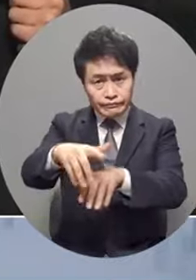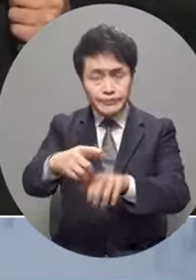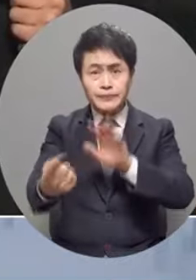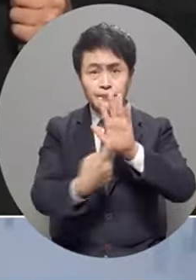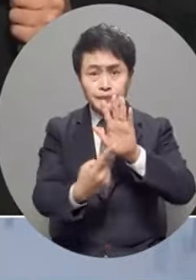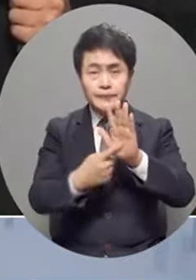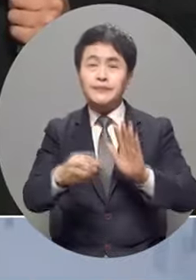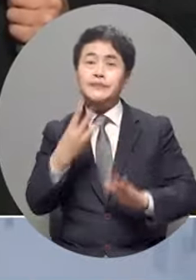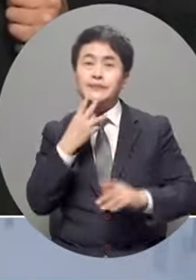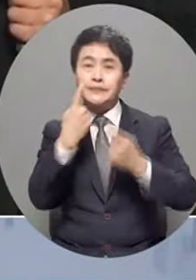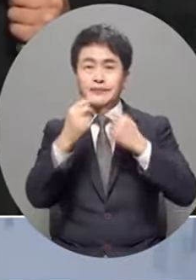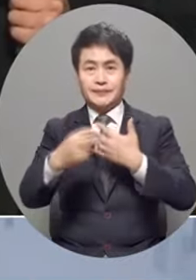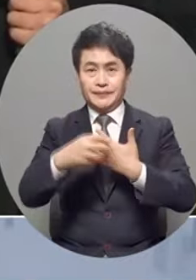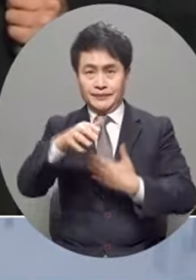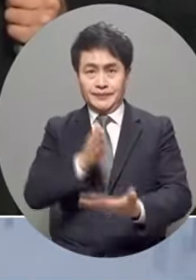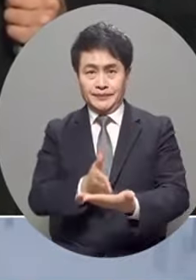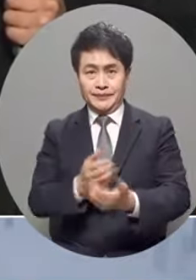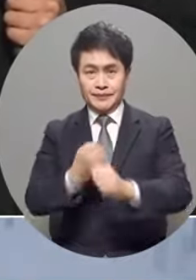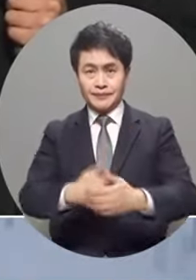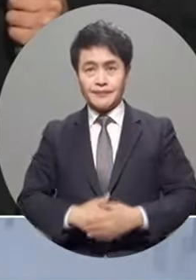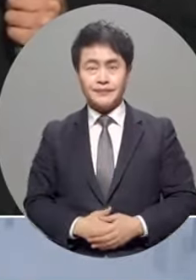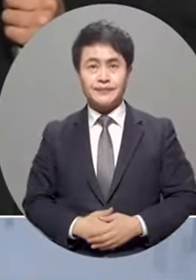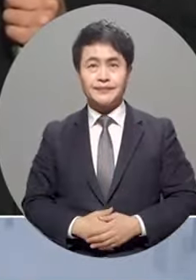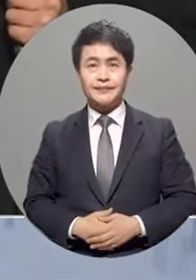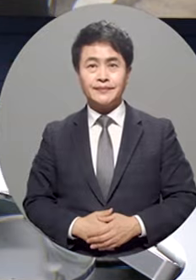지금까지 서울대병원에서 MBC 뉴스 지윤수입니다.